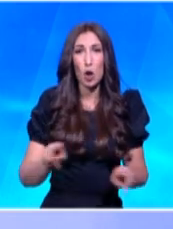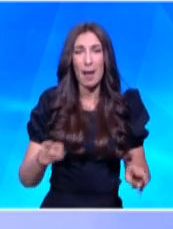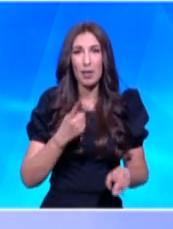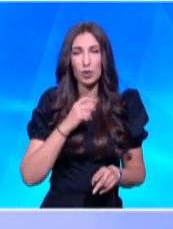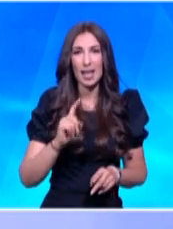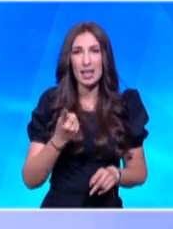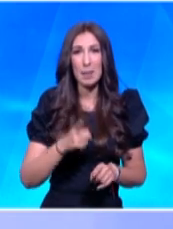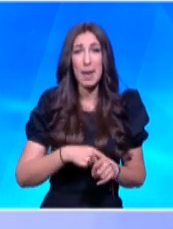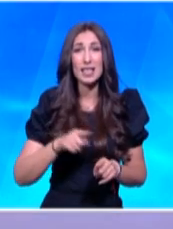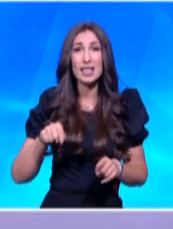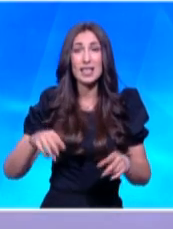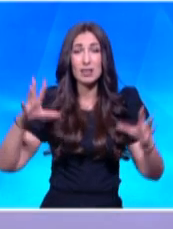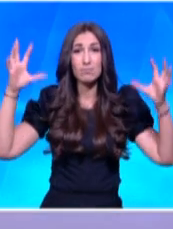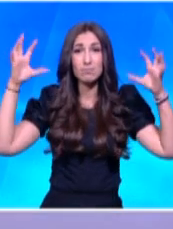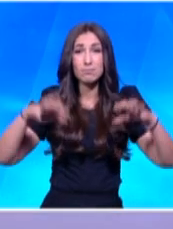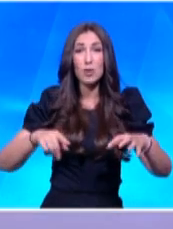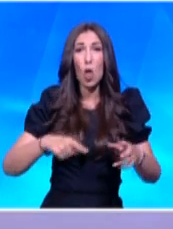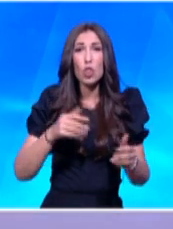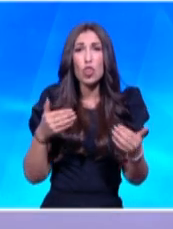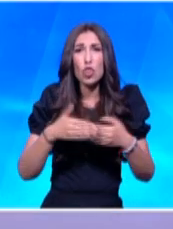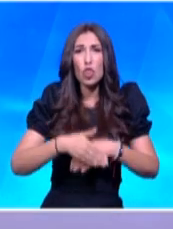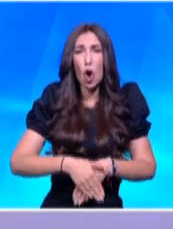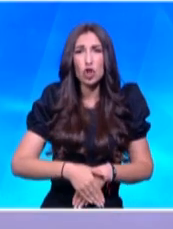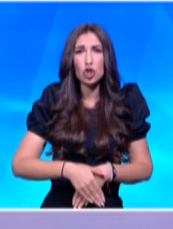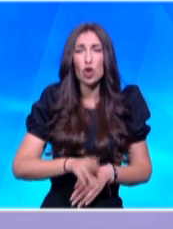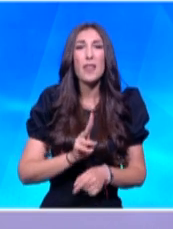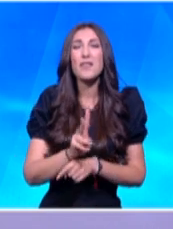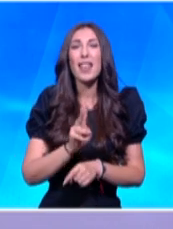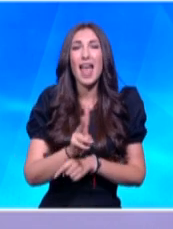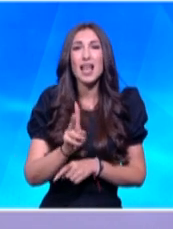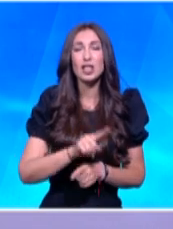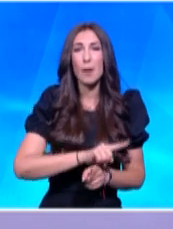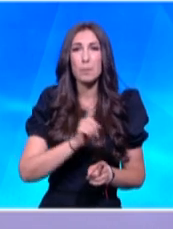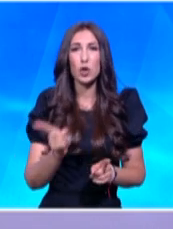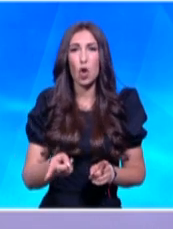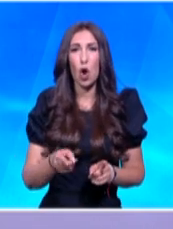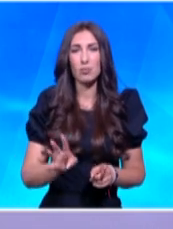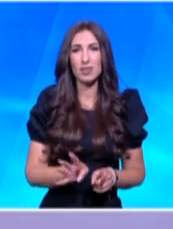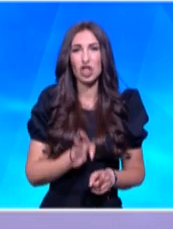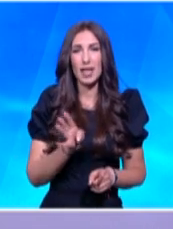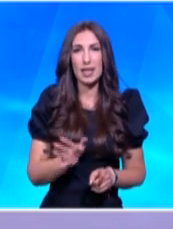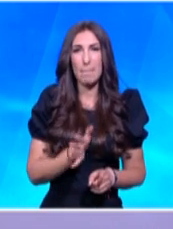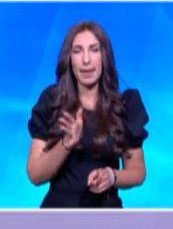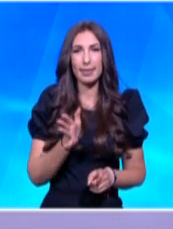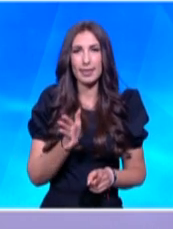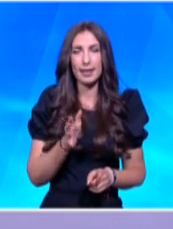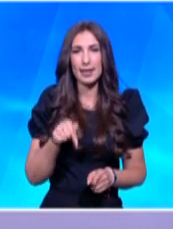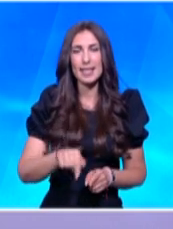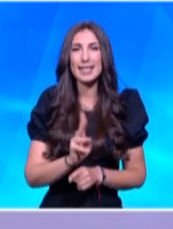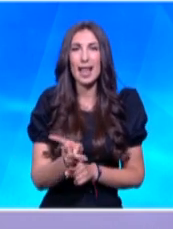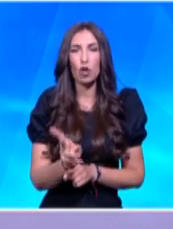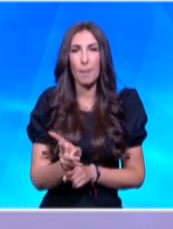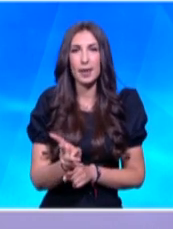това се излива от нощес, от към 12 часа до сега, до 4-5 часа след